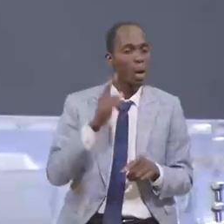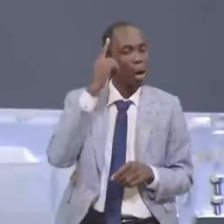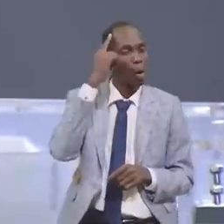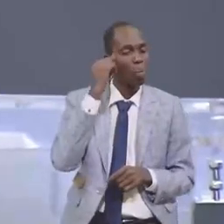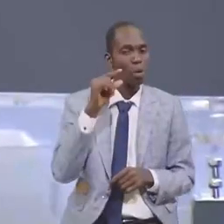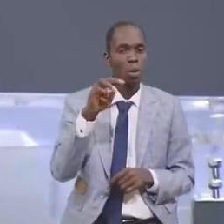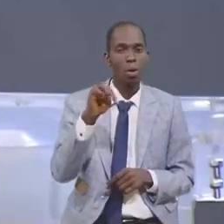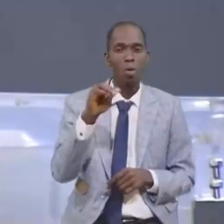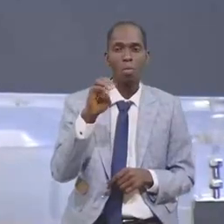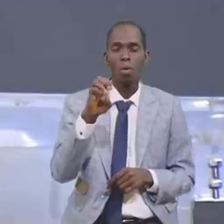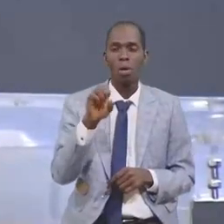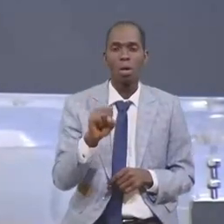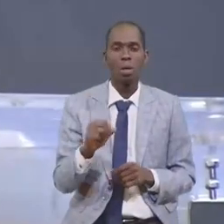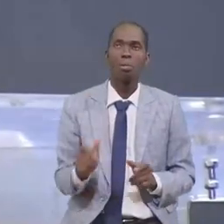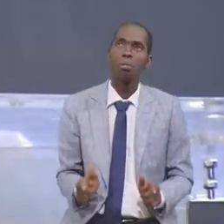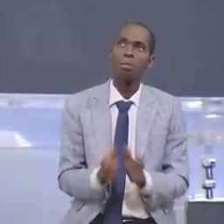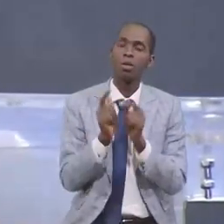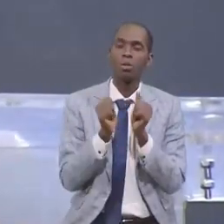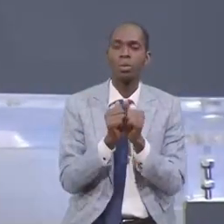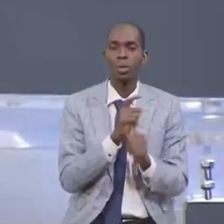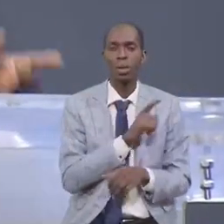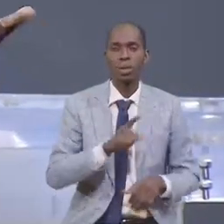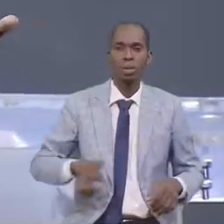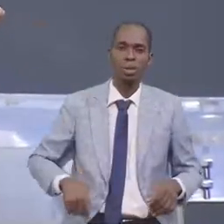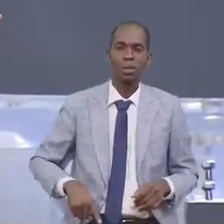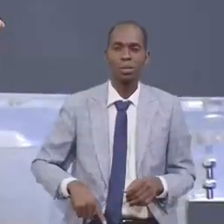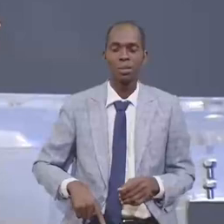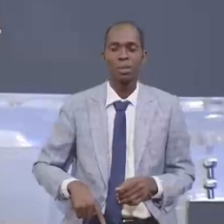Moïse a une rencontre avec le Seigneur.